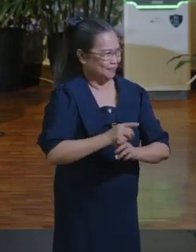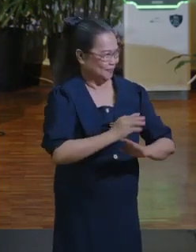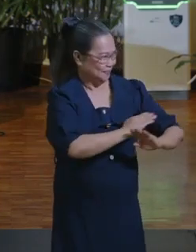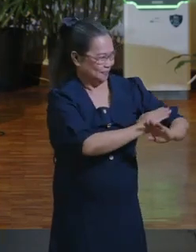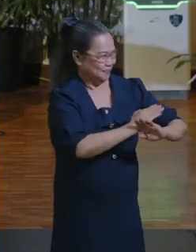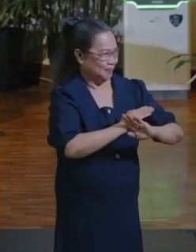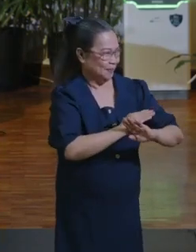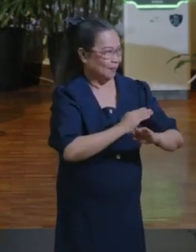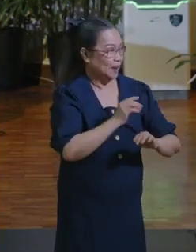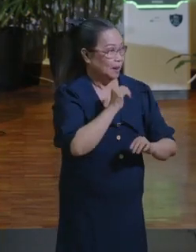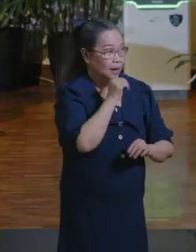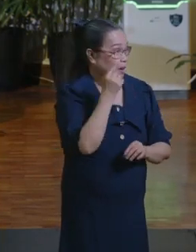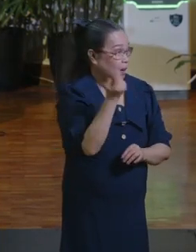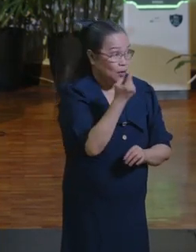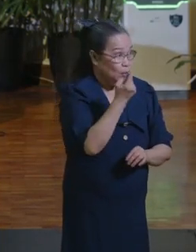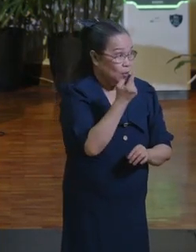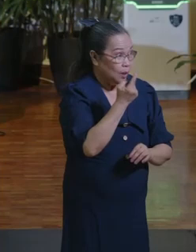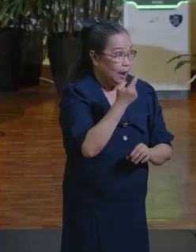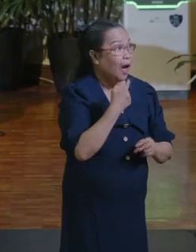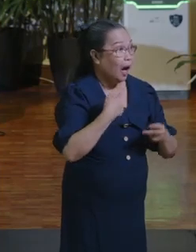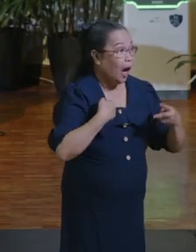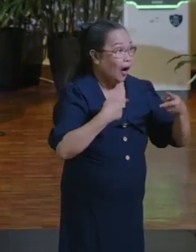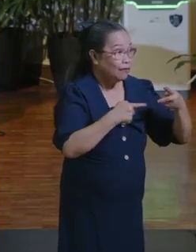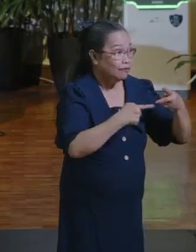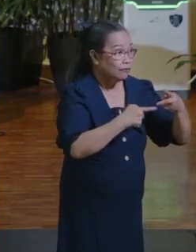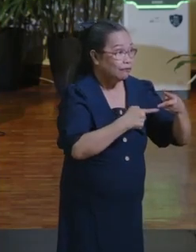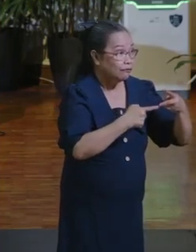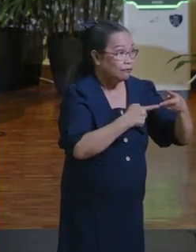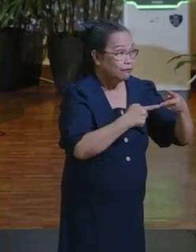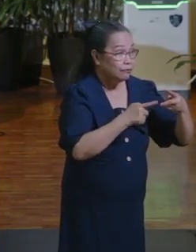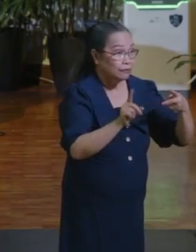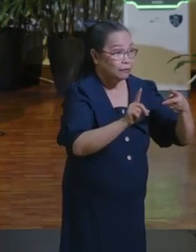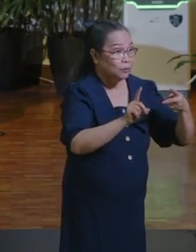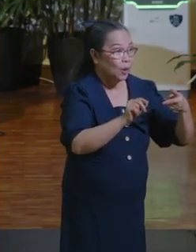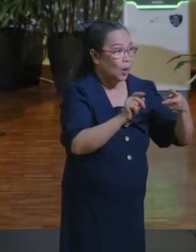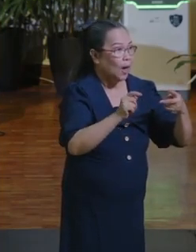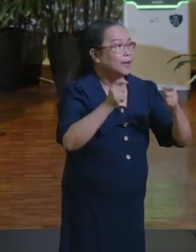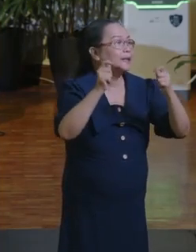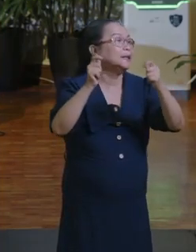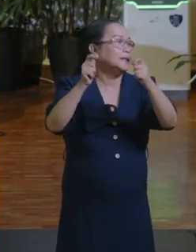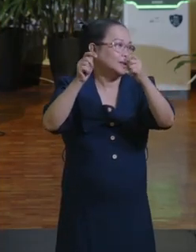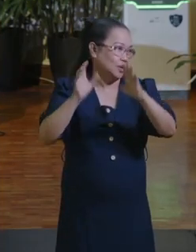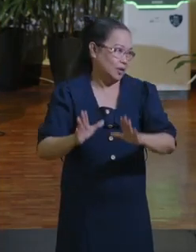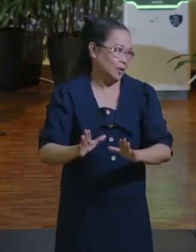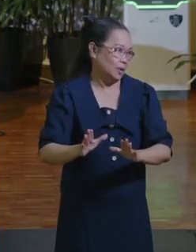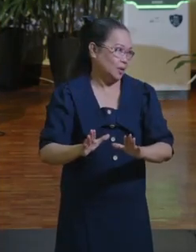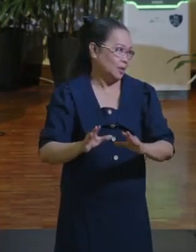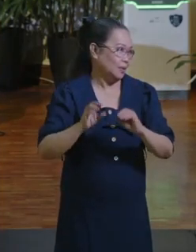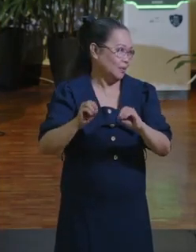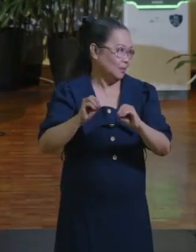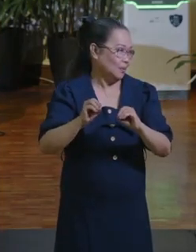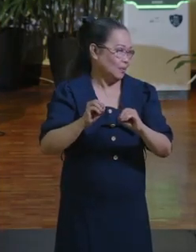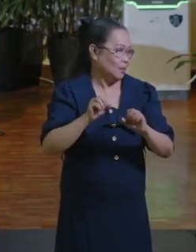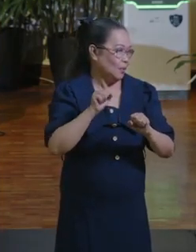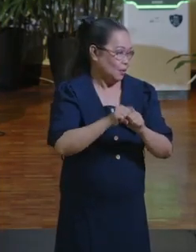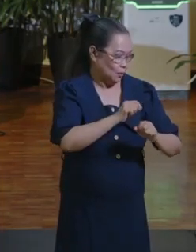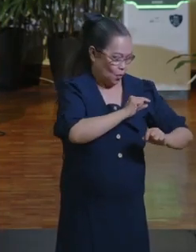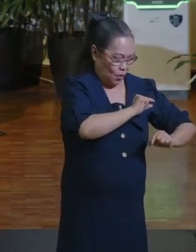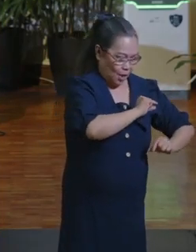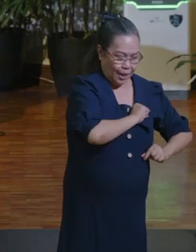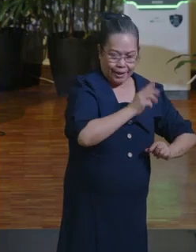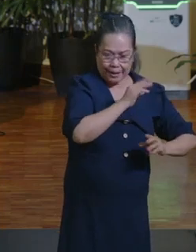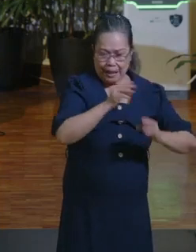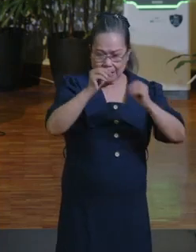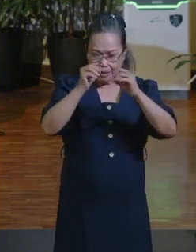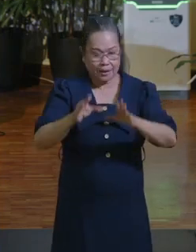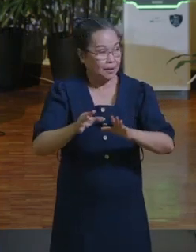ng pedagogos. Siya din ay parang tutor, tagapagturo. Kaya nga sa King